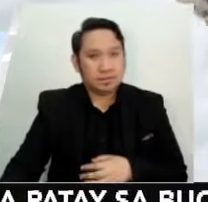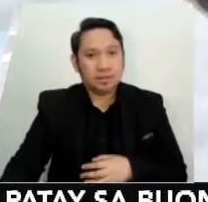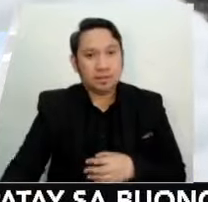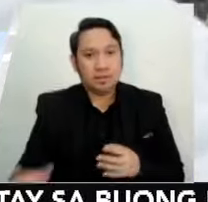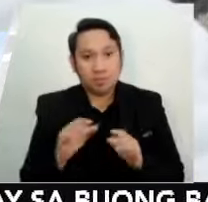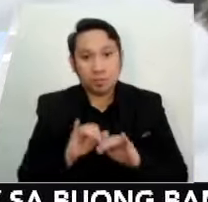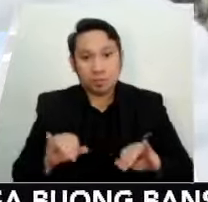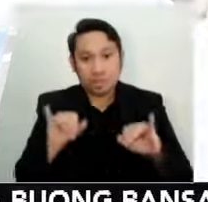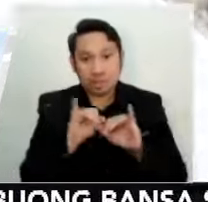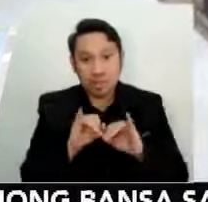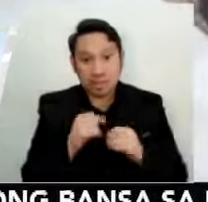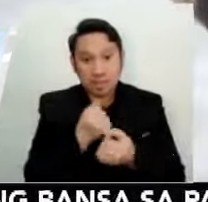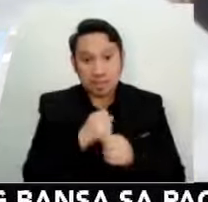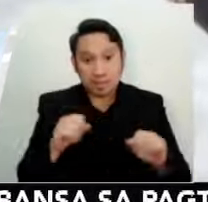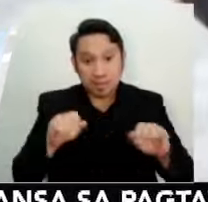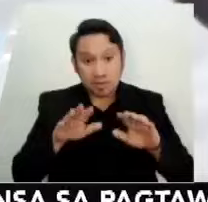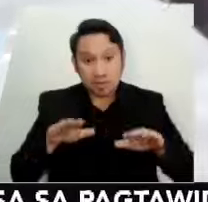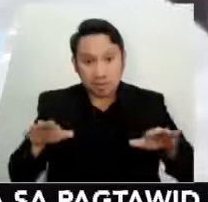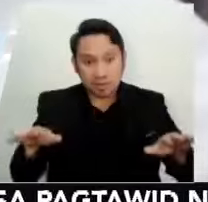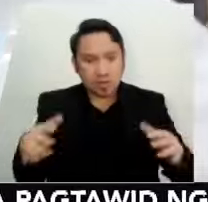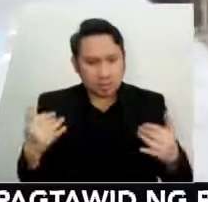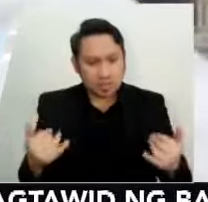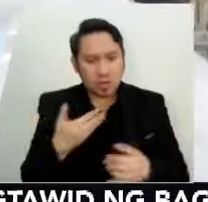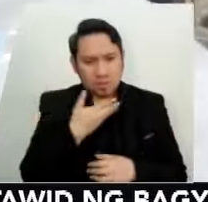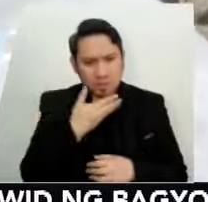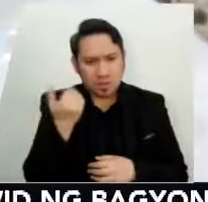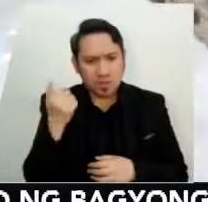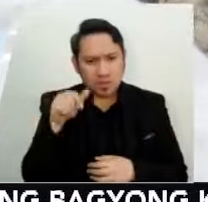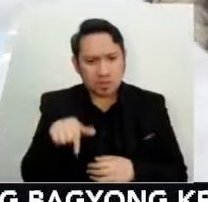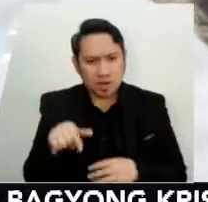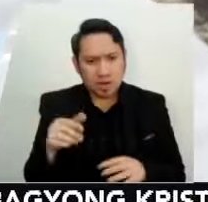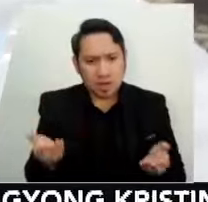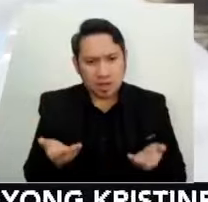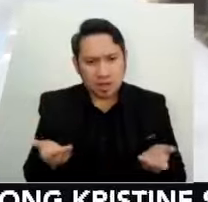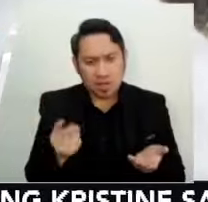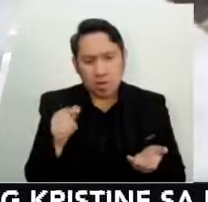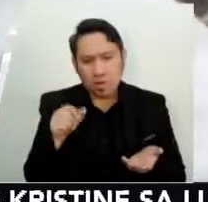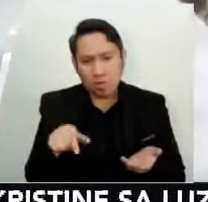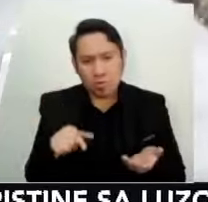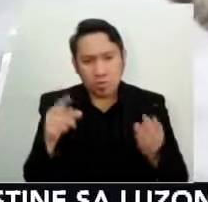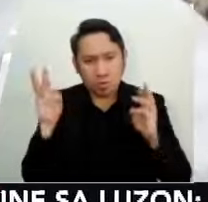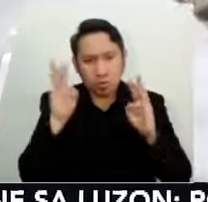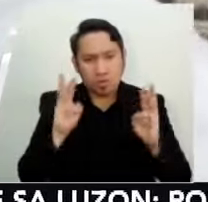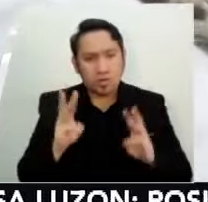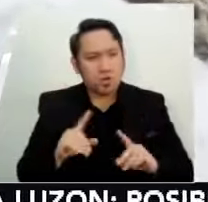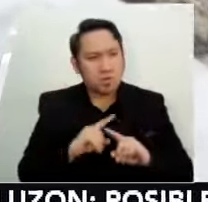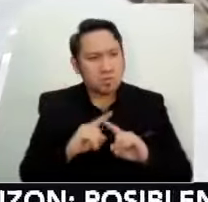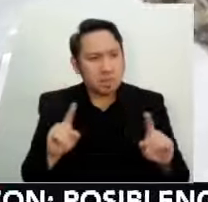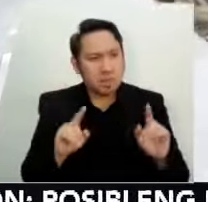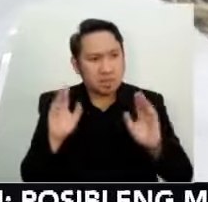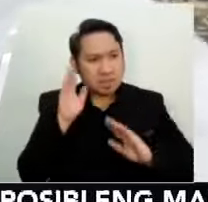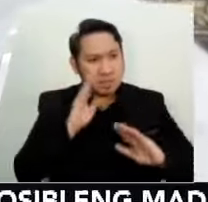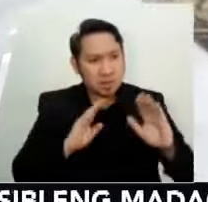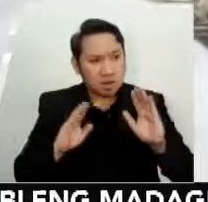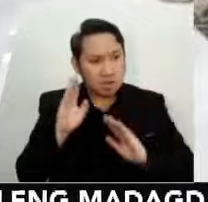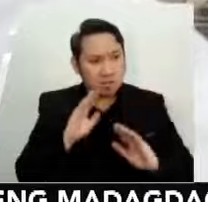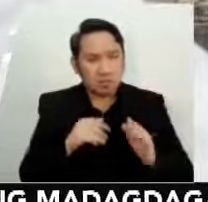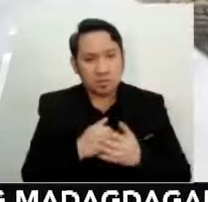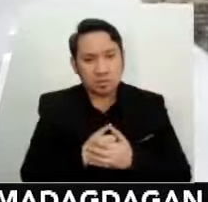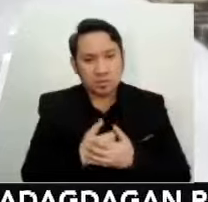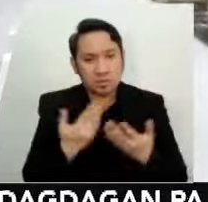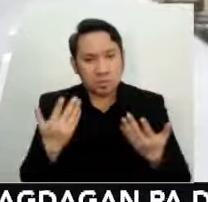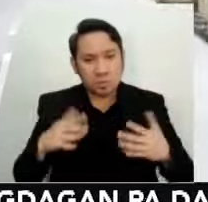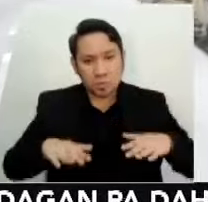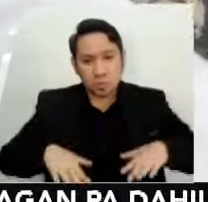maayos na ang lagay ng panahon dito sa Ilagan City, Isabela. Pero ang problema ng mga residente ay lubog na sa baha ang karamihan sa